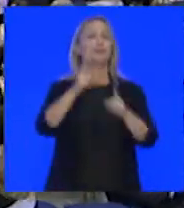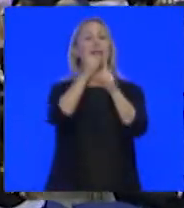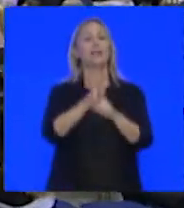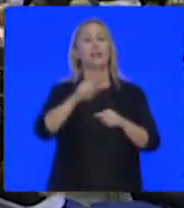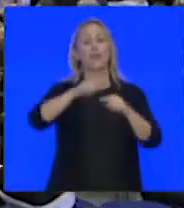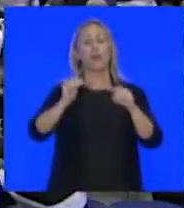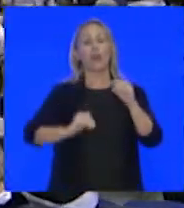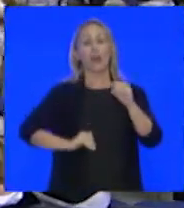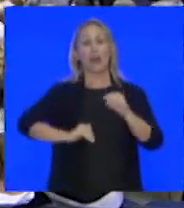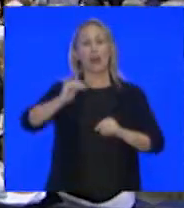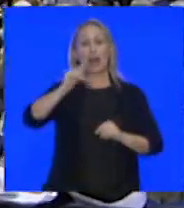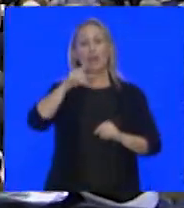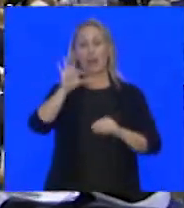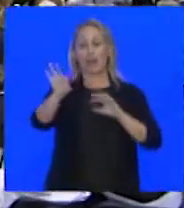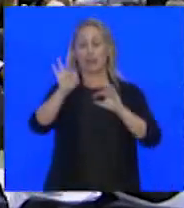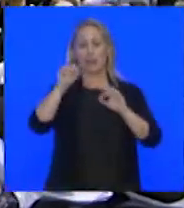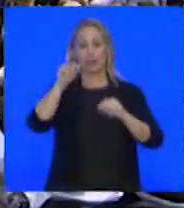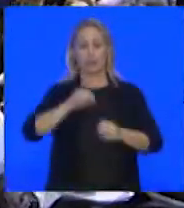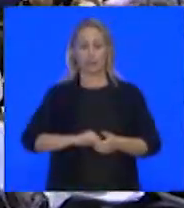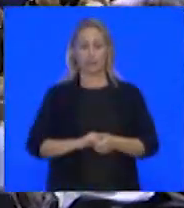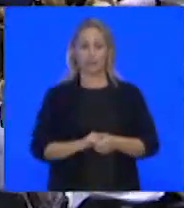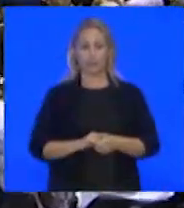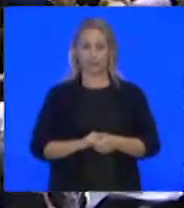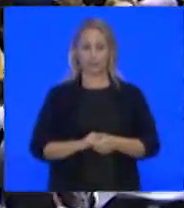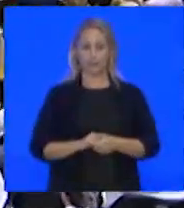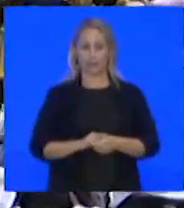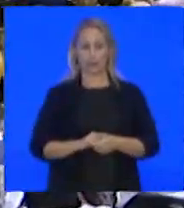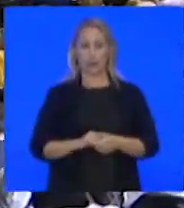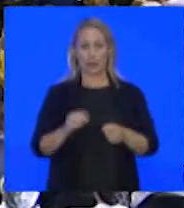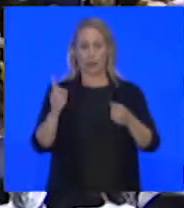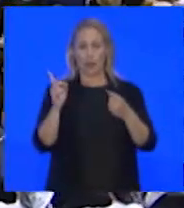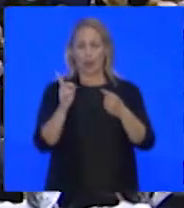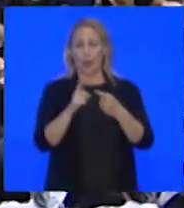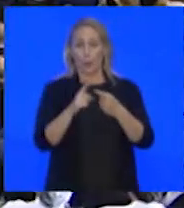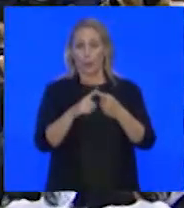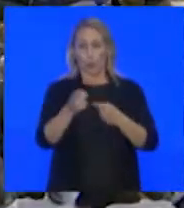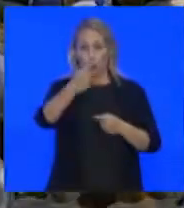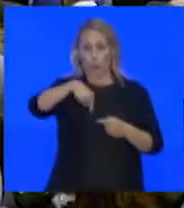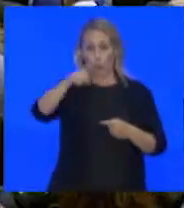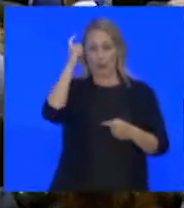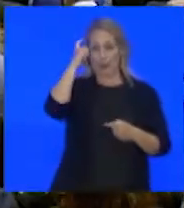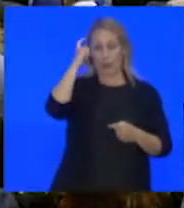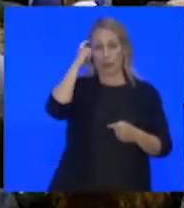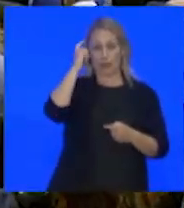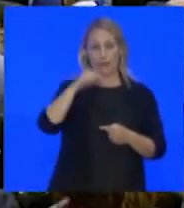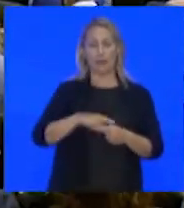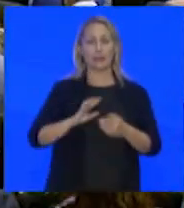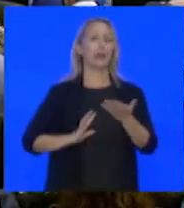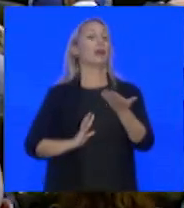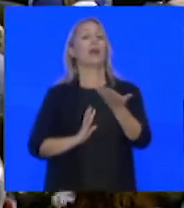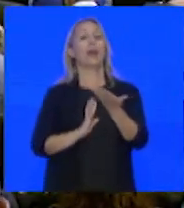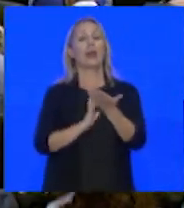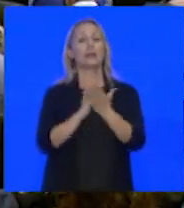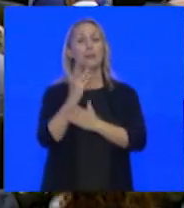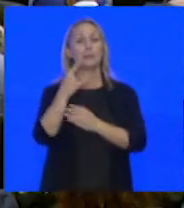την ώρα όμως θα περιοριστώ σε 2 επισημάνσεις. Πρώτον, όπως διαπιστώνετε, η αναπτυξιακή